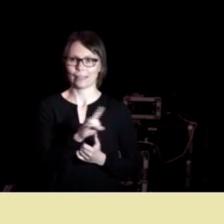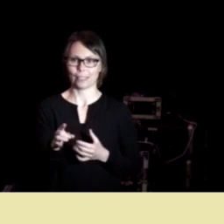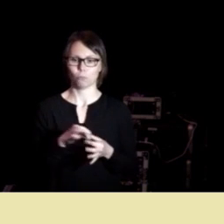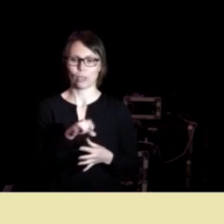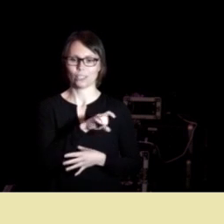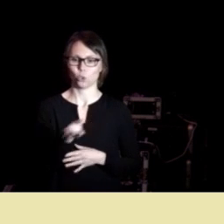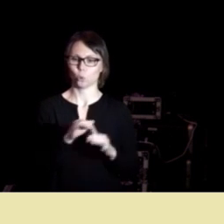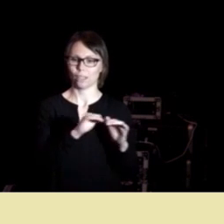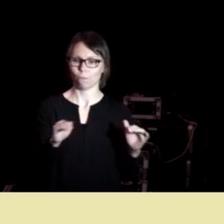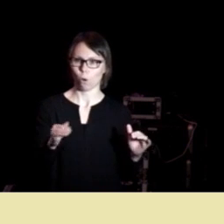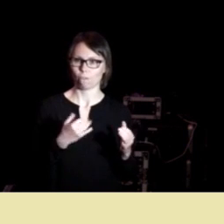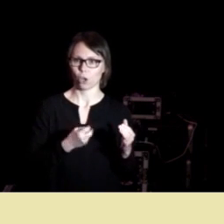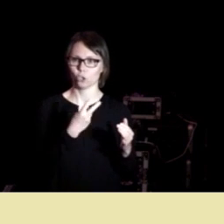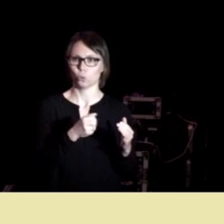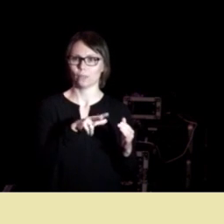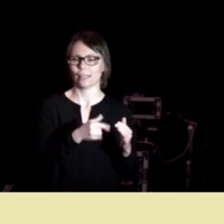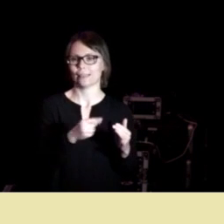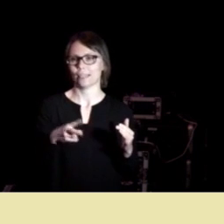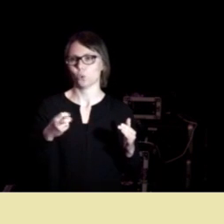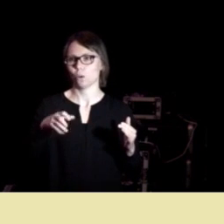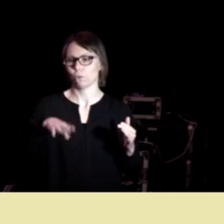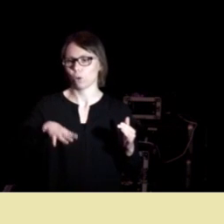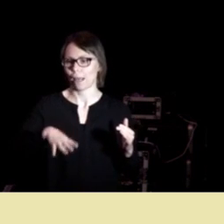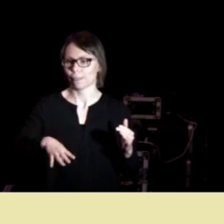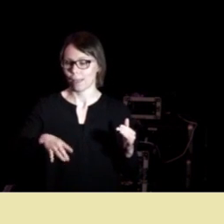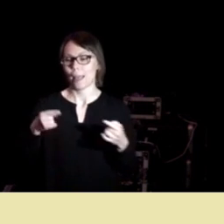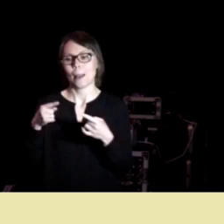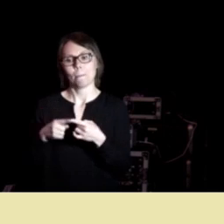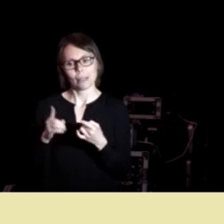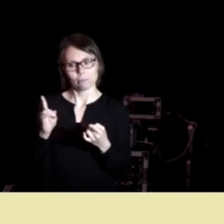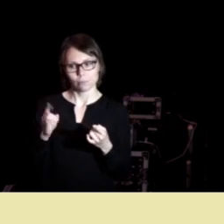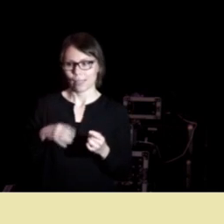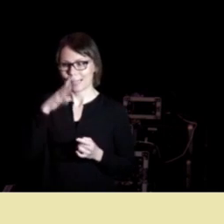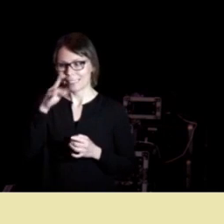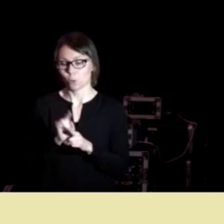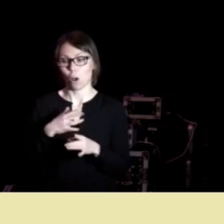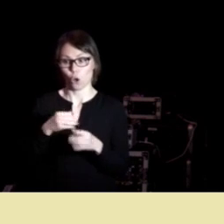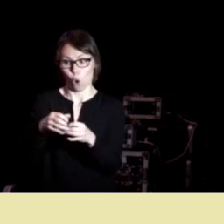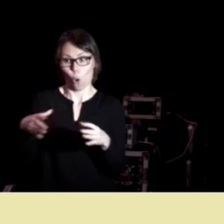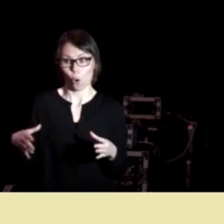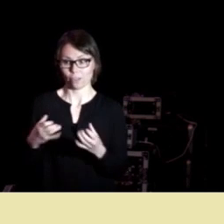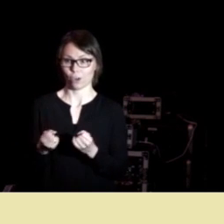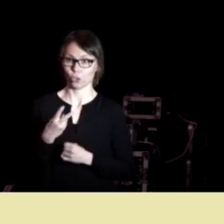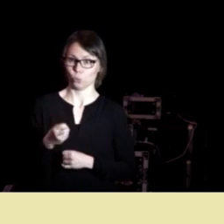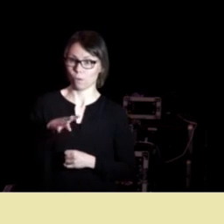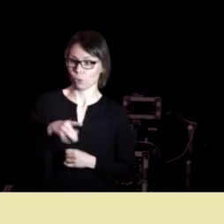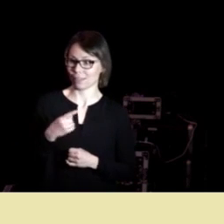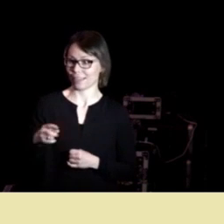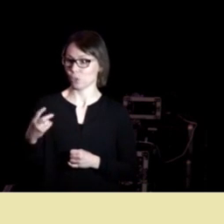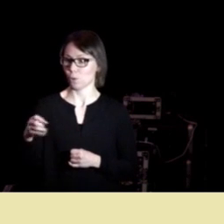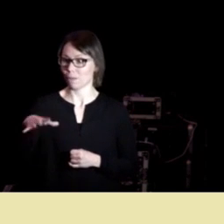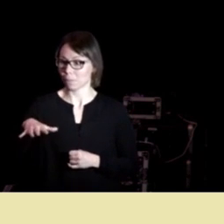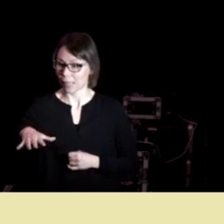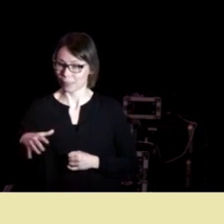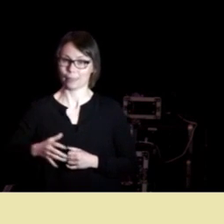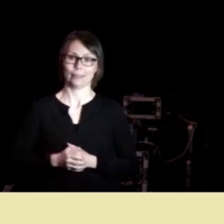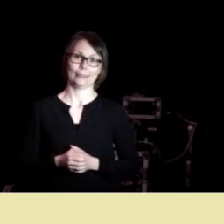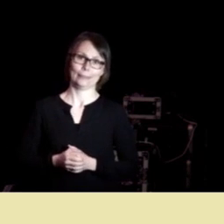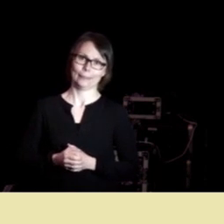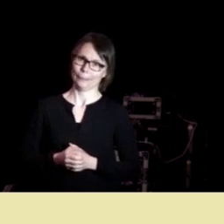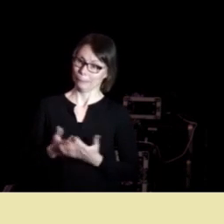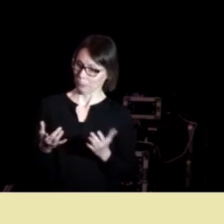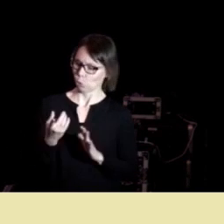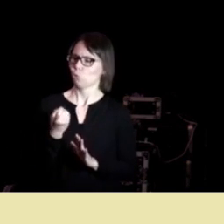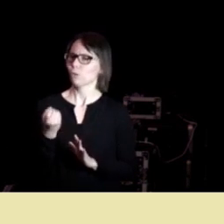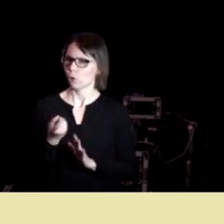på institusjonsnivå fra 2013 til 2014. Men det er altså 9 som har økt fra 2014 til